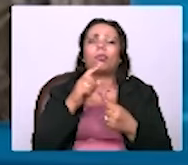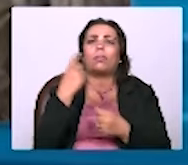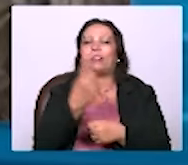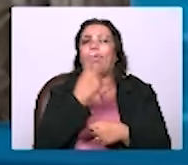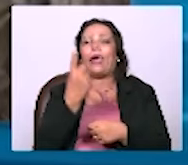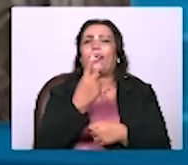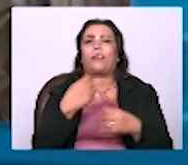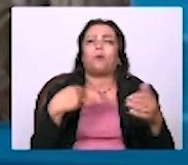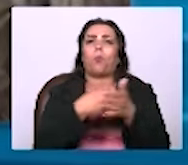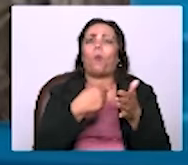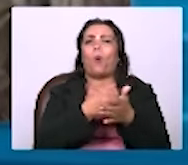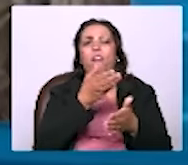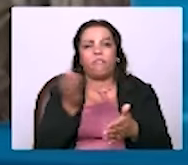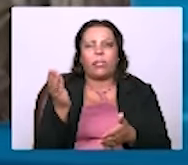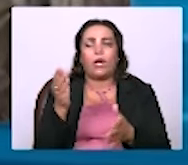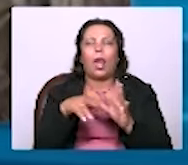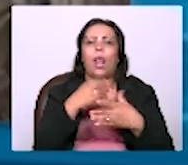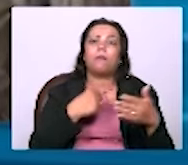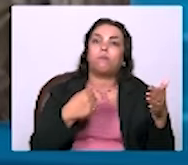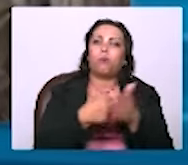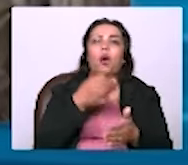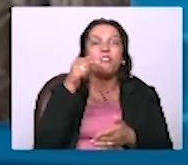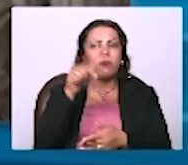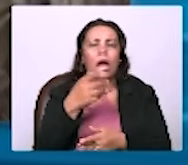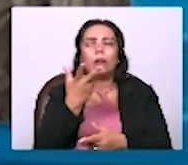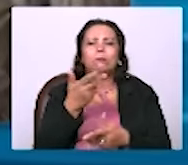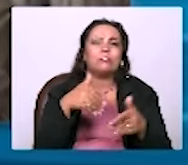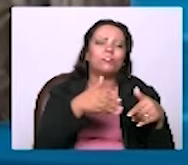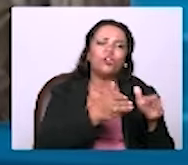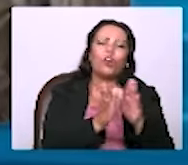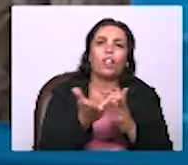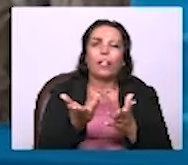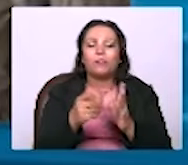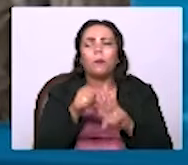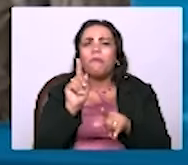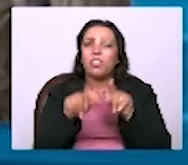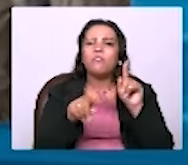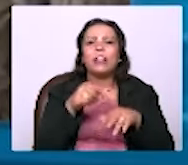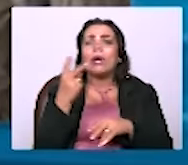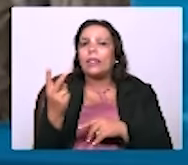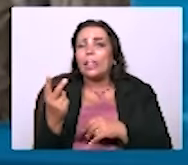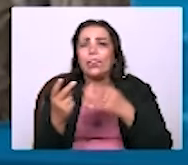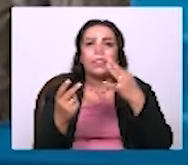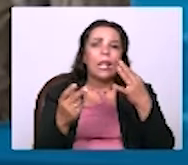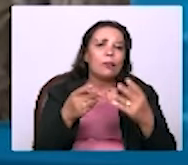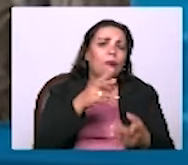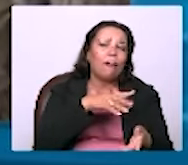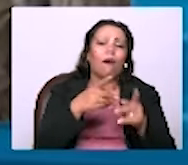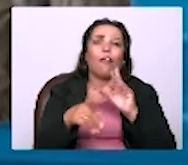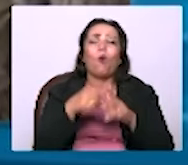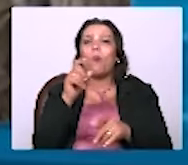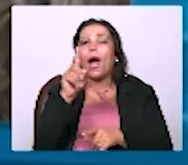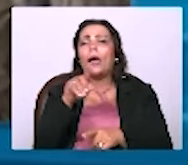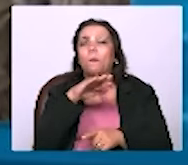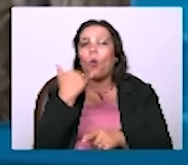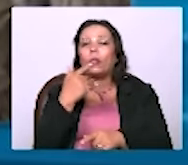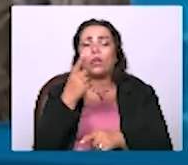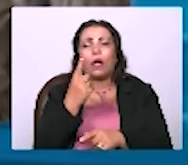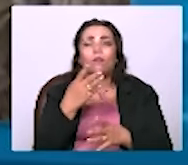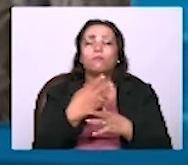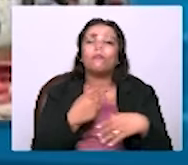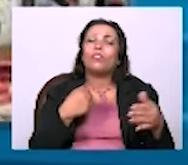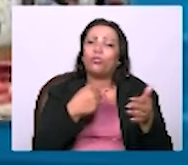الدائري مش عارف حادثه على طريق الطريق ايه اثنين هنا ثلاثه هنا واحد بيموت هنا حوادث